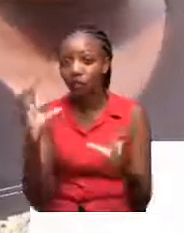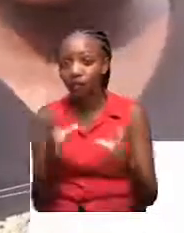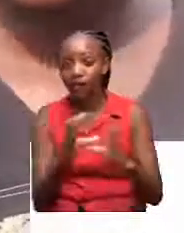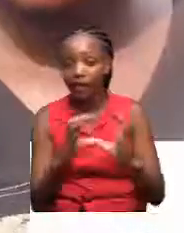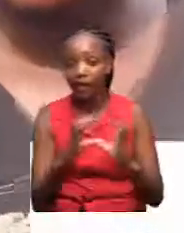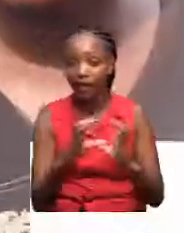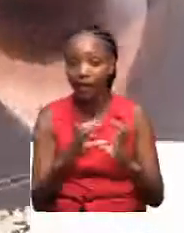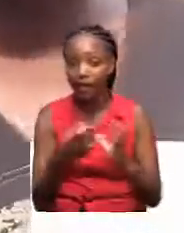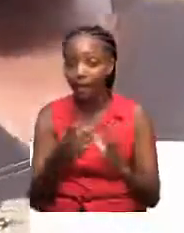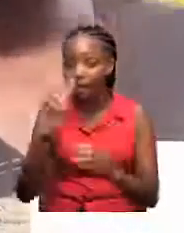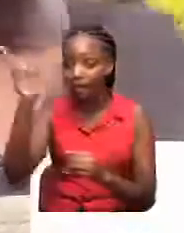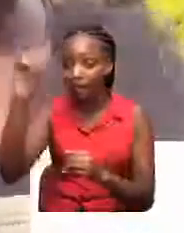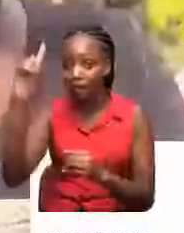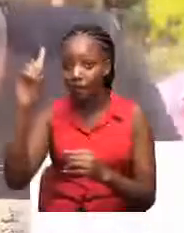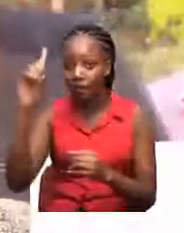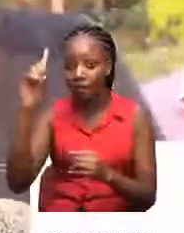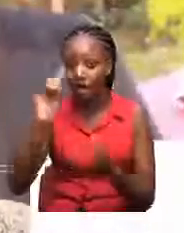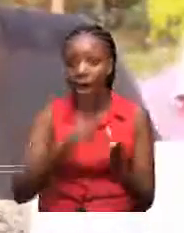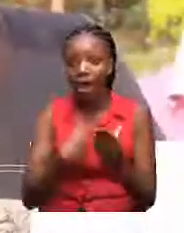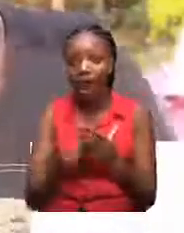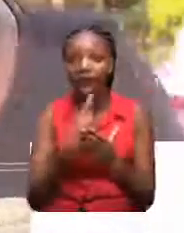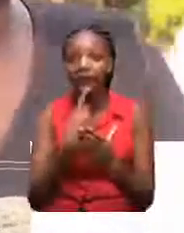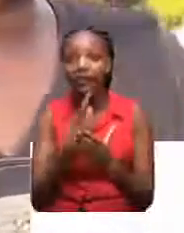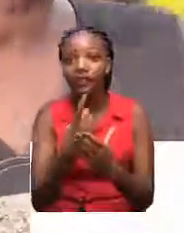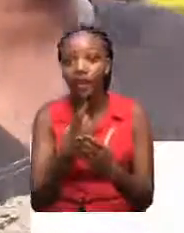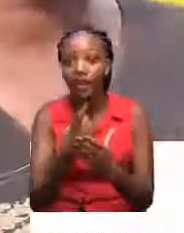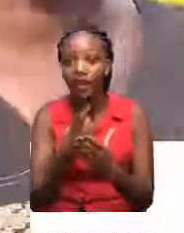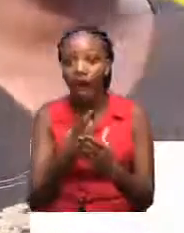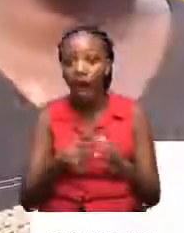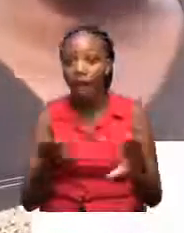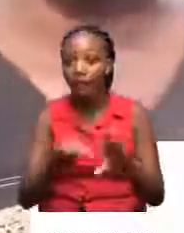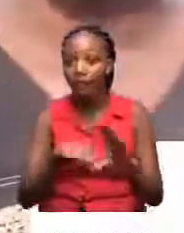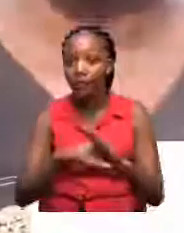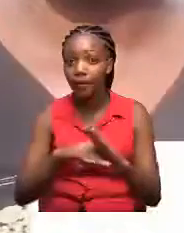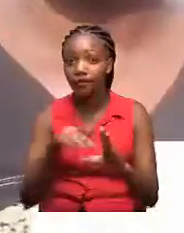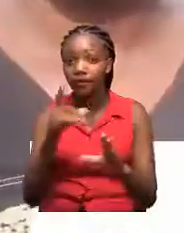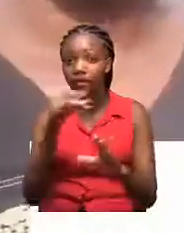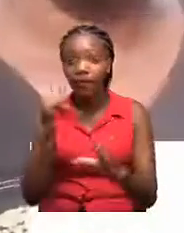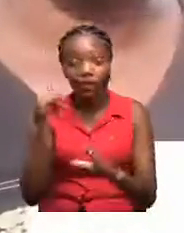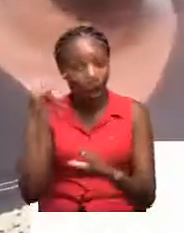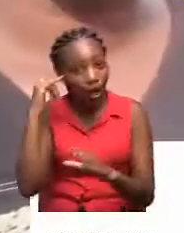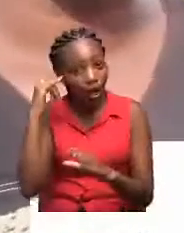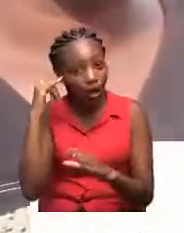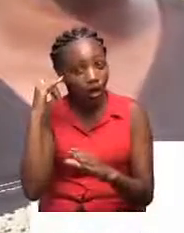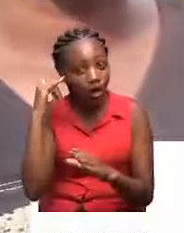kazi huko Nairobi. Ndio akaambia kwamba wamepiga simu